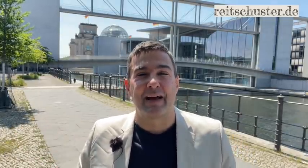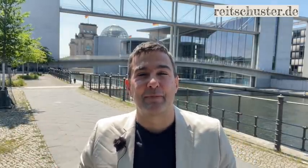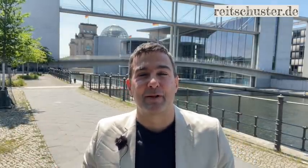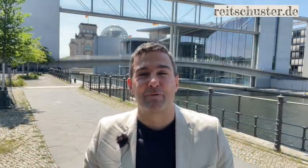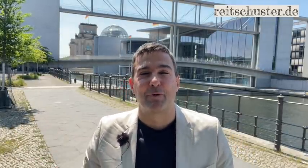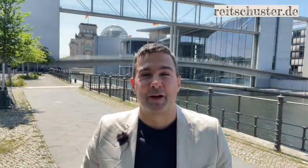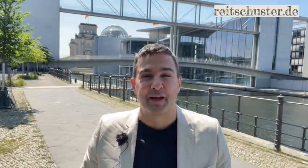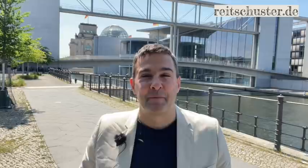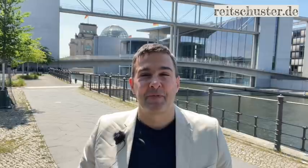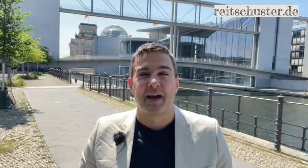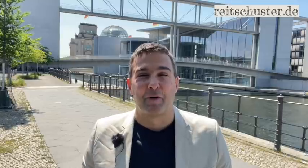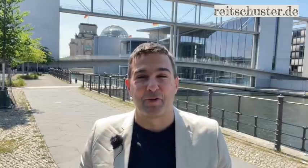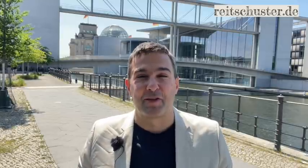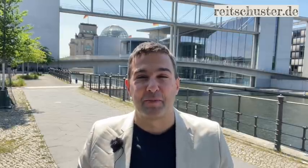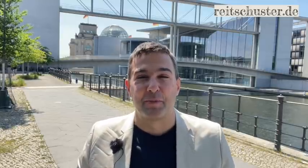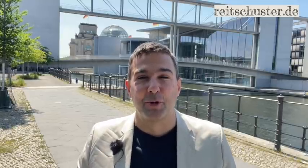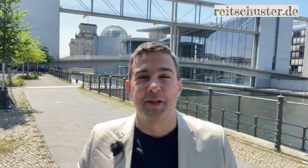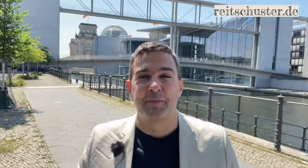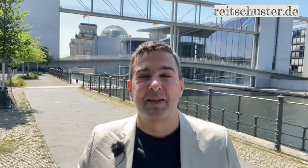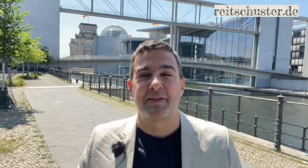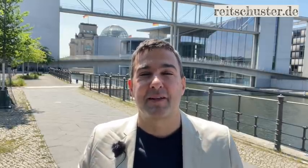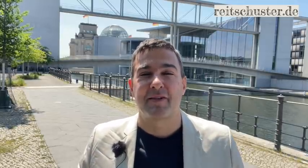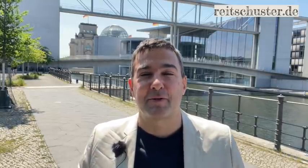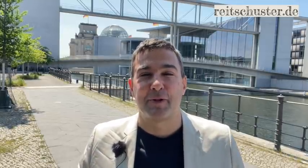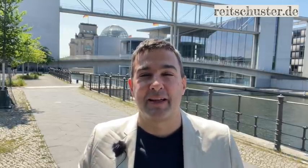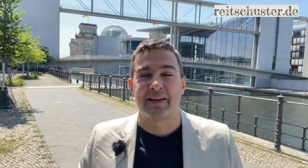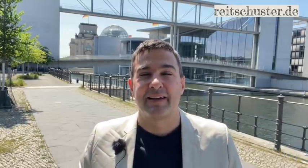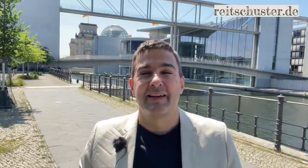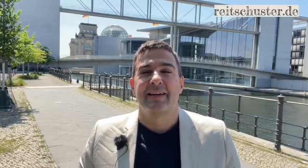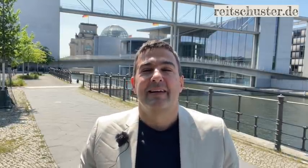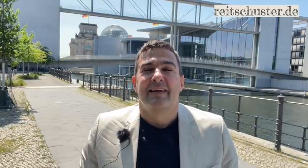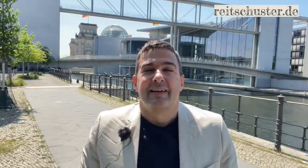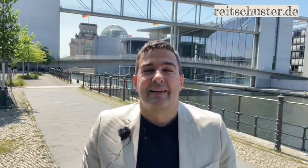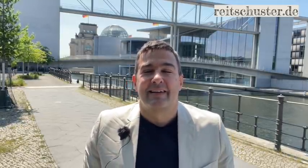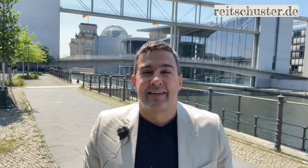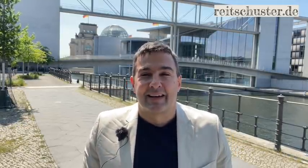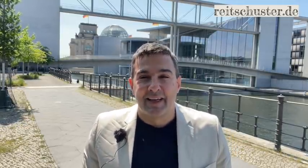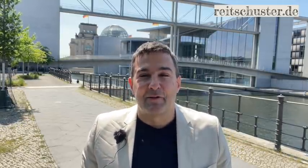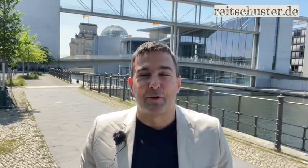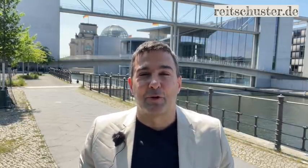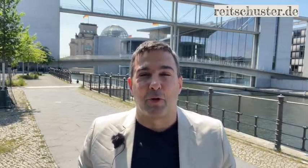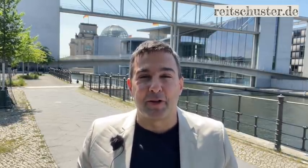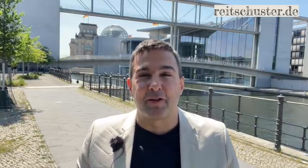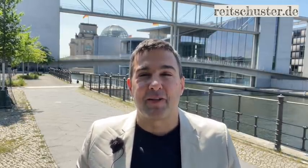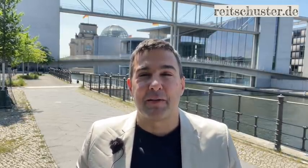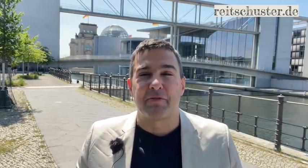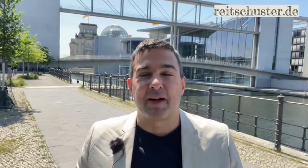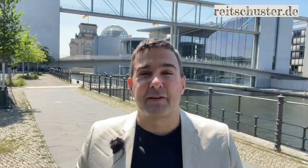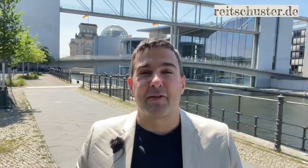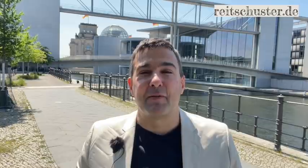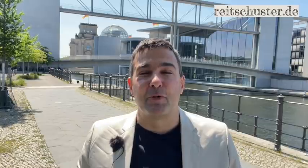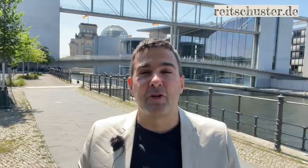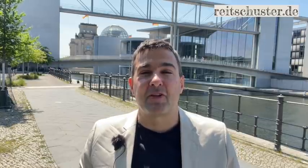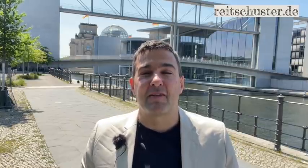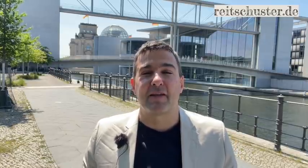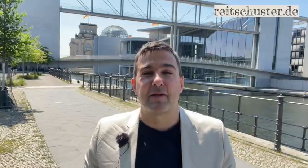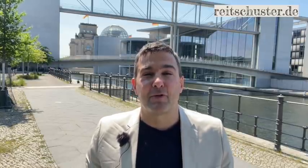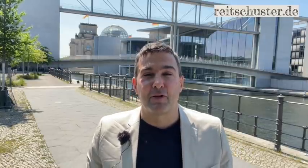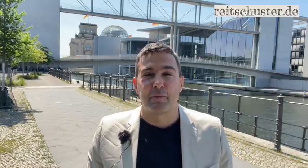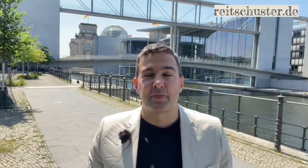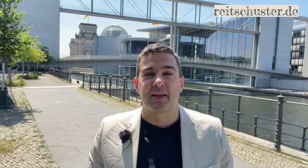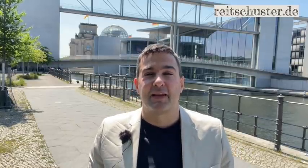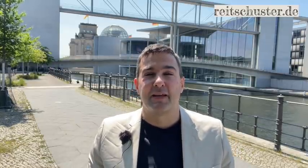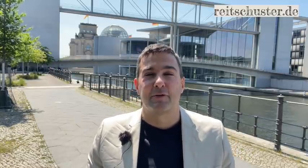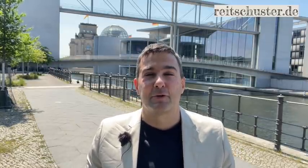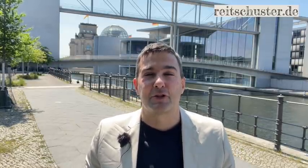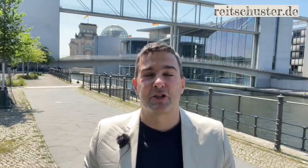die einem dann vorher aus dem Mund nimmt. Hier war das der Kollege Rinke von Reuters, der eben fragte, was die Bundeskanzlerin zu